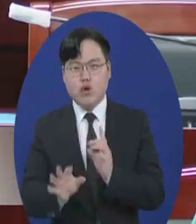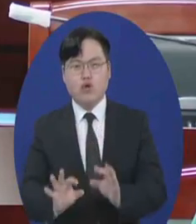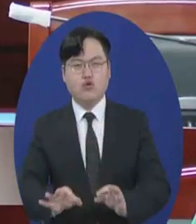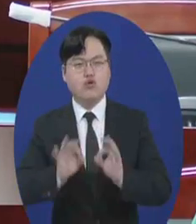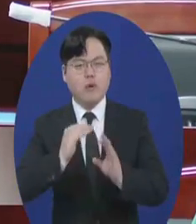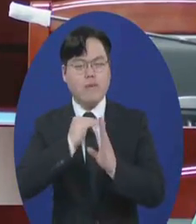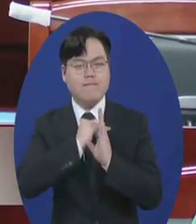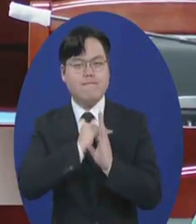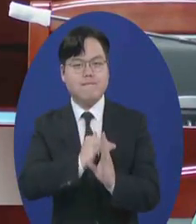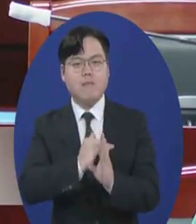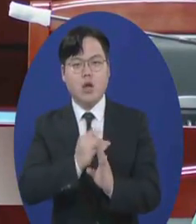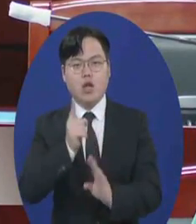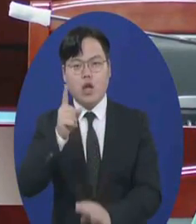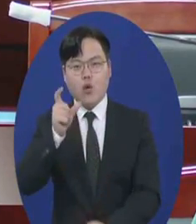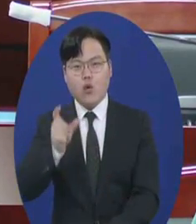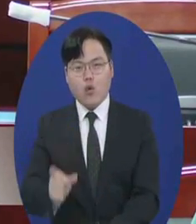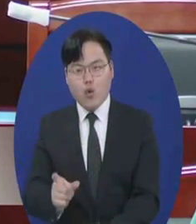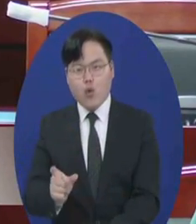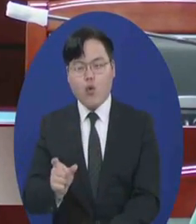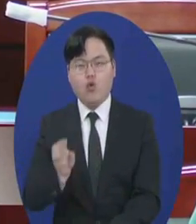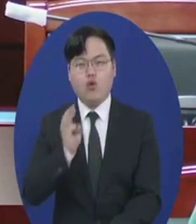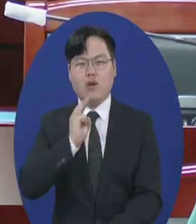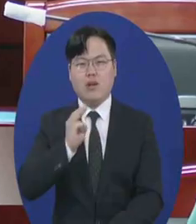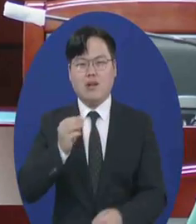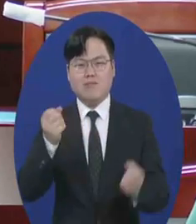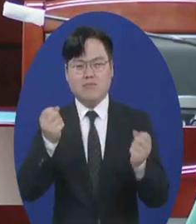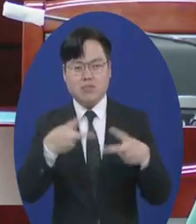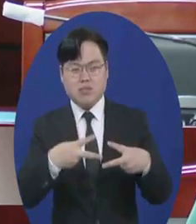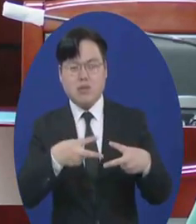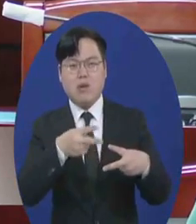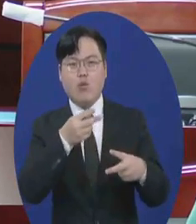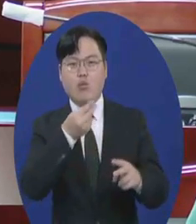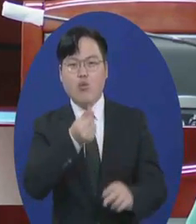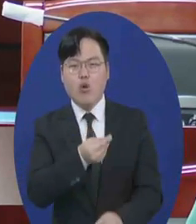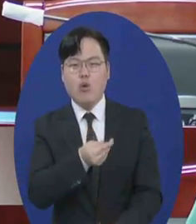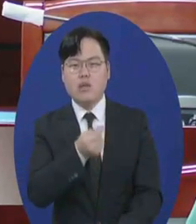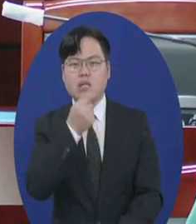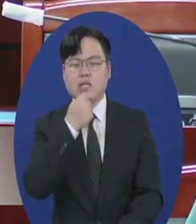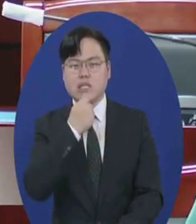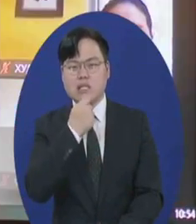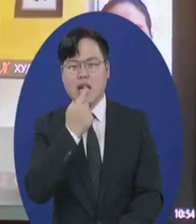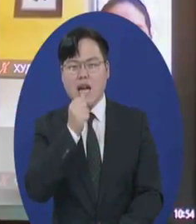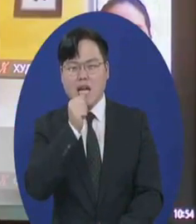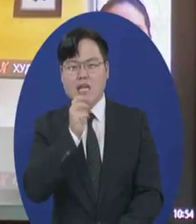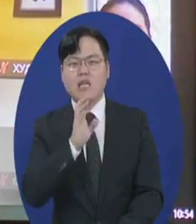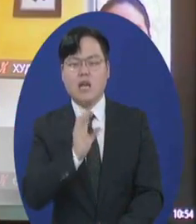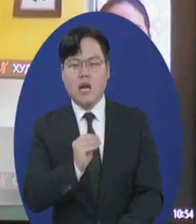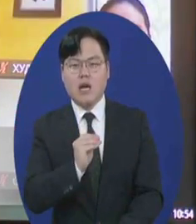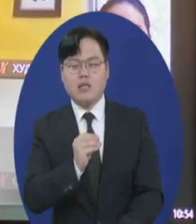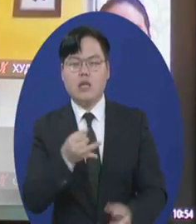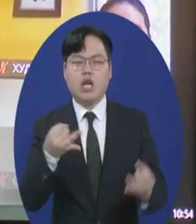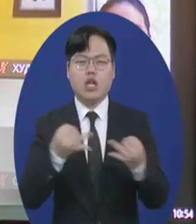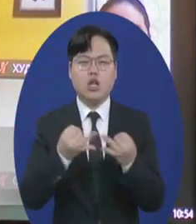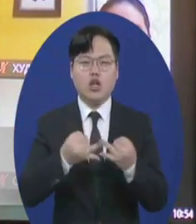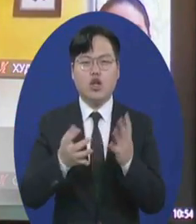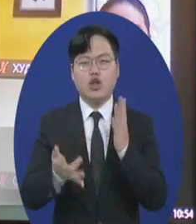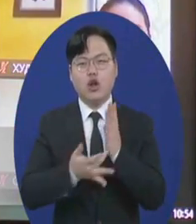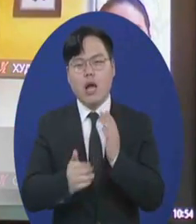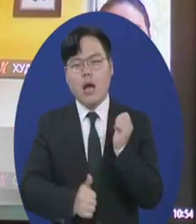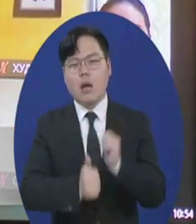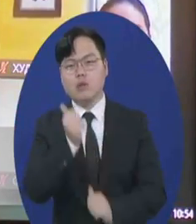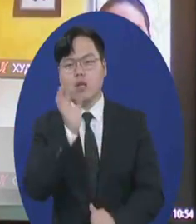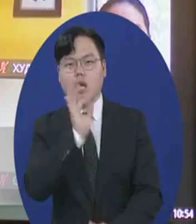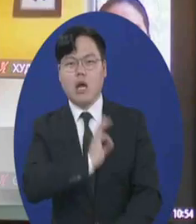болгох, өрхийн эрүүл мэндийн төвд нэг иргэнээр тооцож олгодог санхүүжилтийн тариф хүрэлцээтэй эсэх, цар тахлын үед цахим технологиг нэвтрүүлэх,